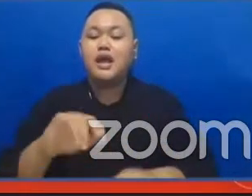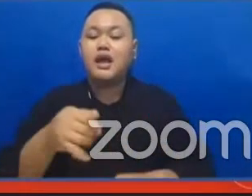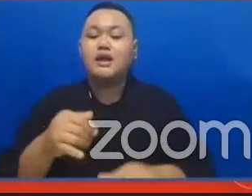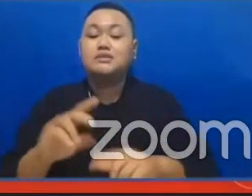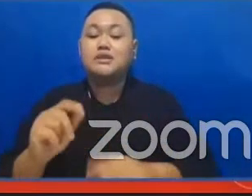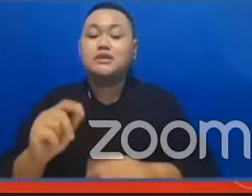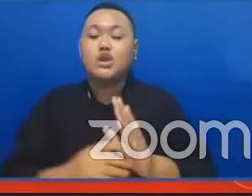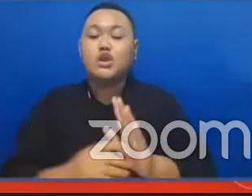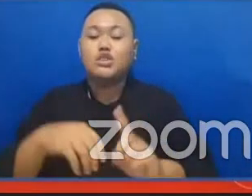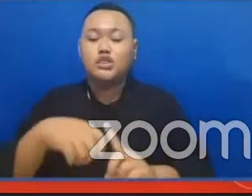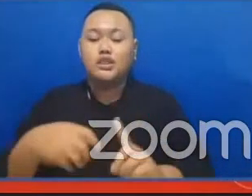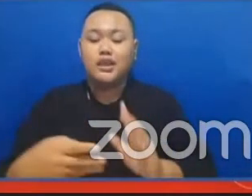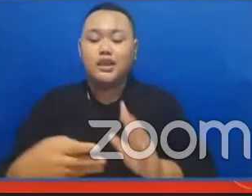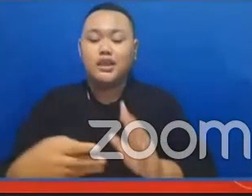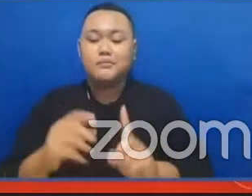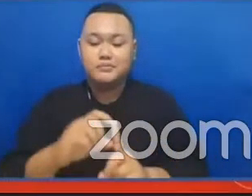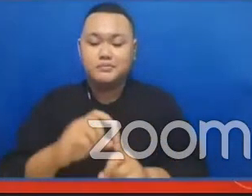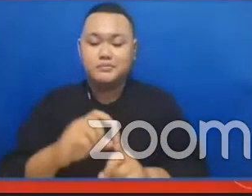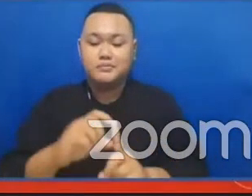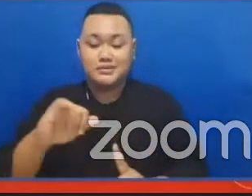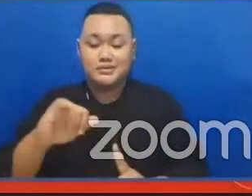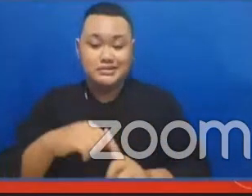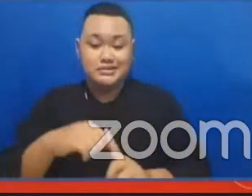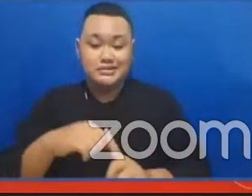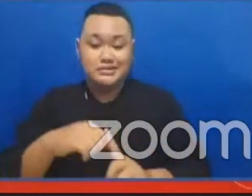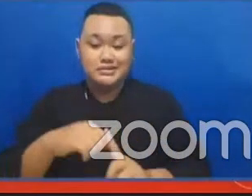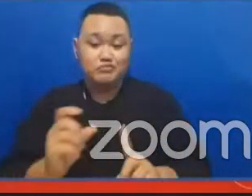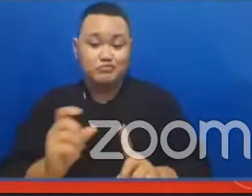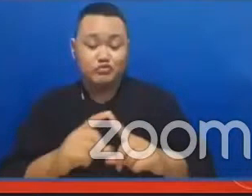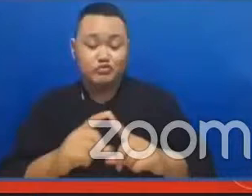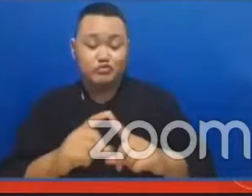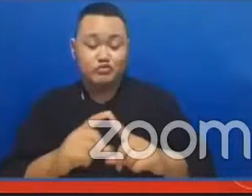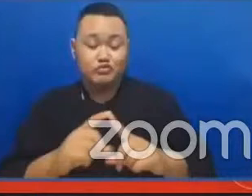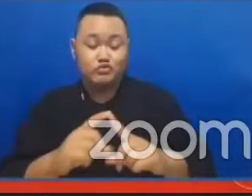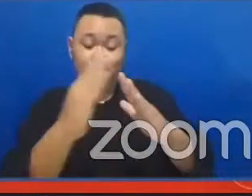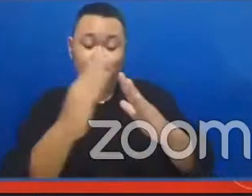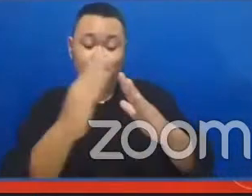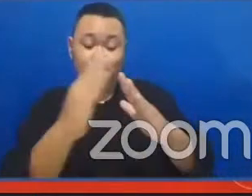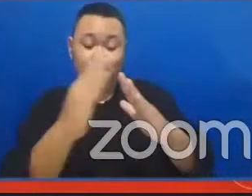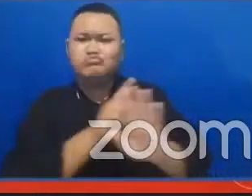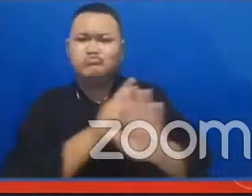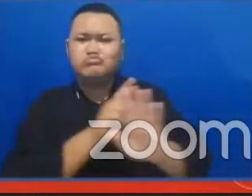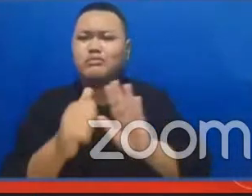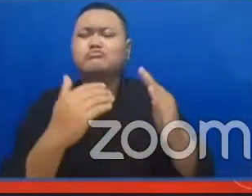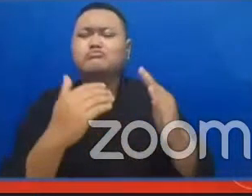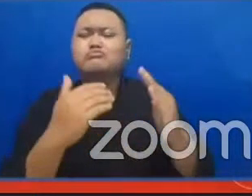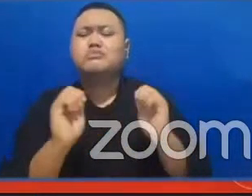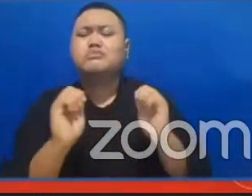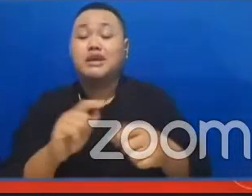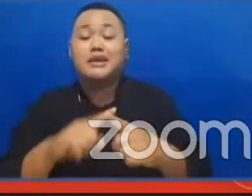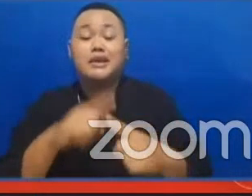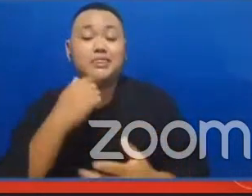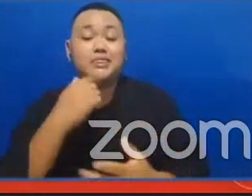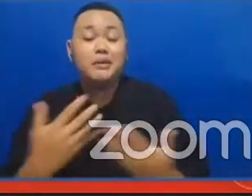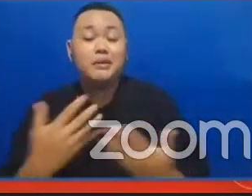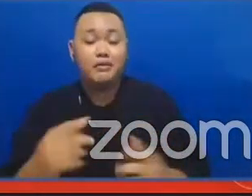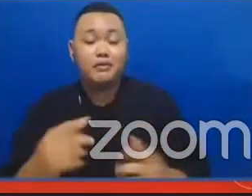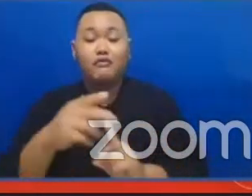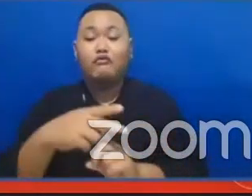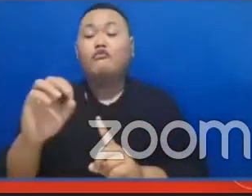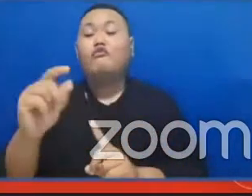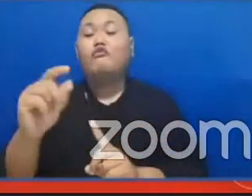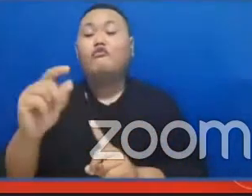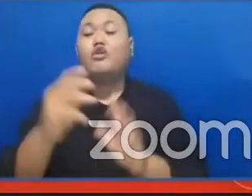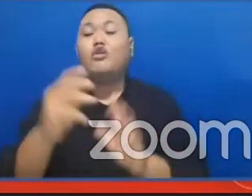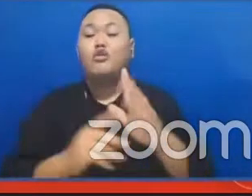nggak? Insya Allah bisa, silakan nanti kita komunikasikan. Yang penting adalah formatnya sesuai format yang kami